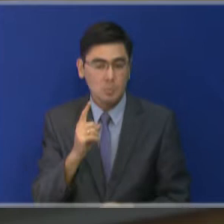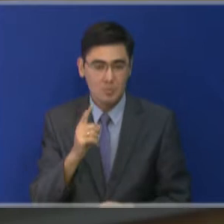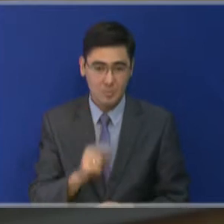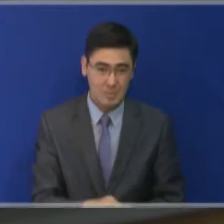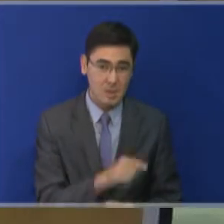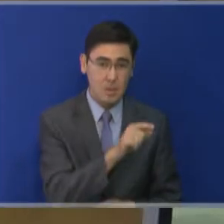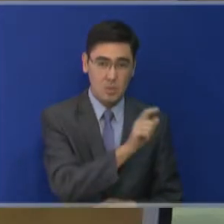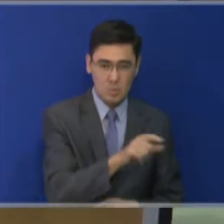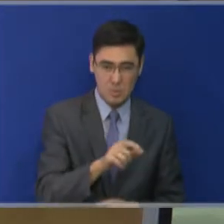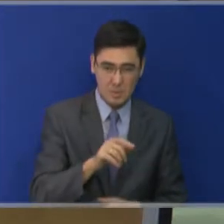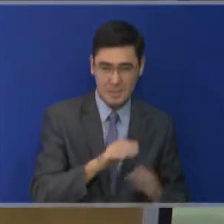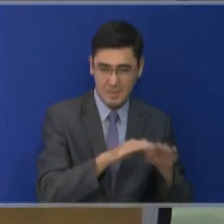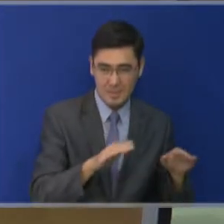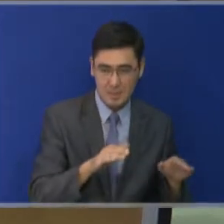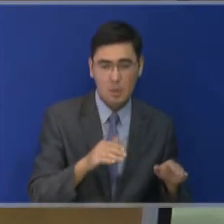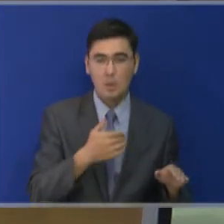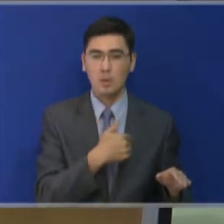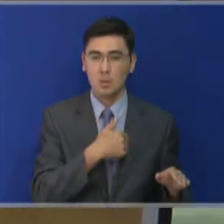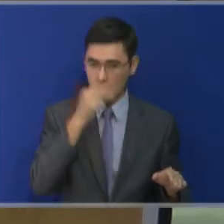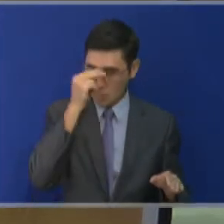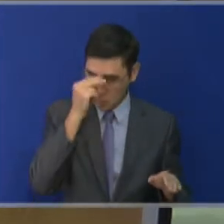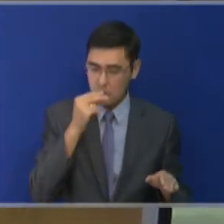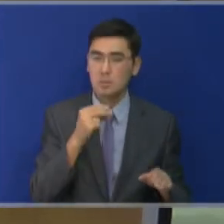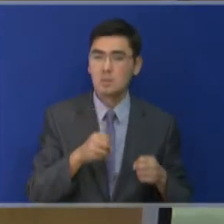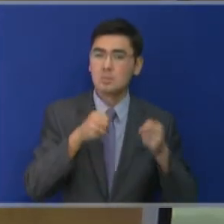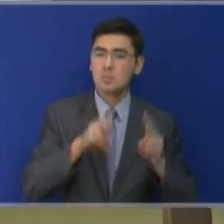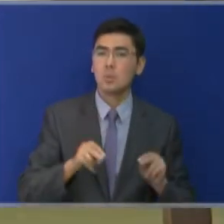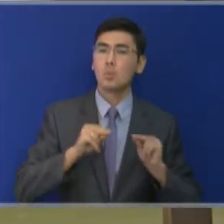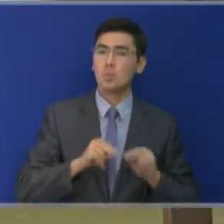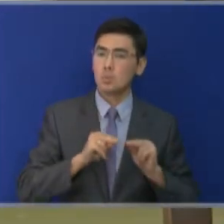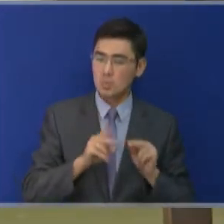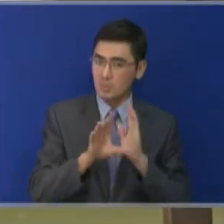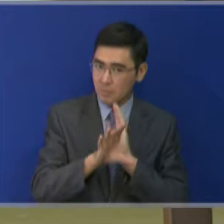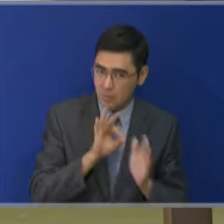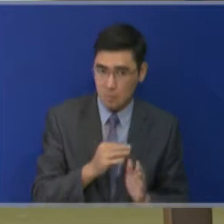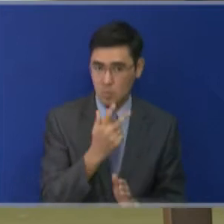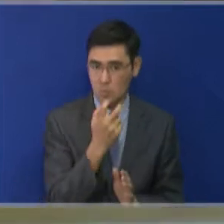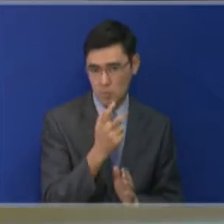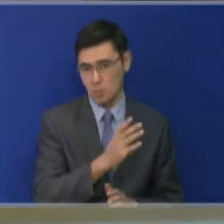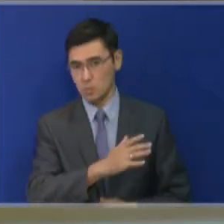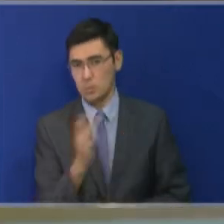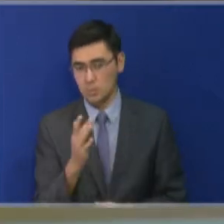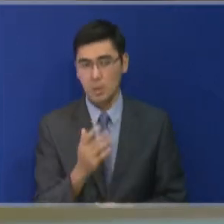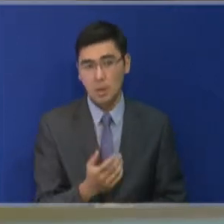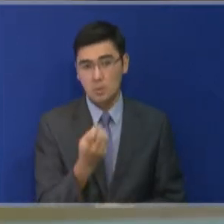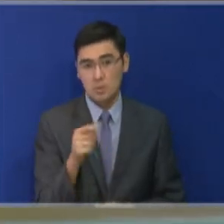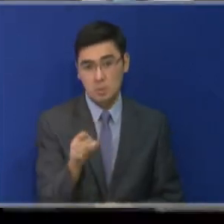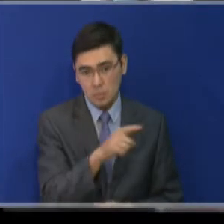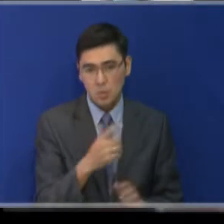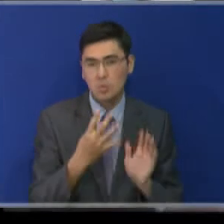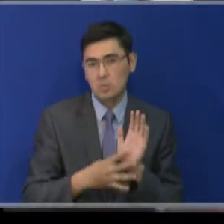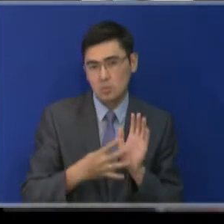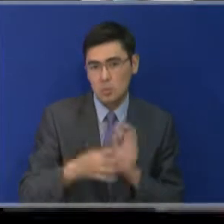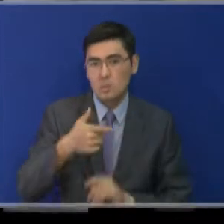жылы педагогикалық мамандықтарға грантқа түсу балы жоғарылатылғанына қарамастан 92 бала грант негізінде білім алу құқығына ие